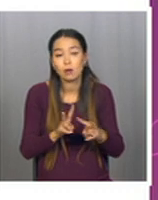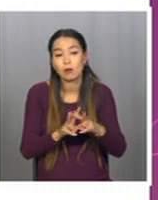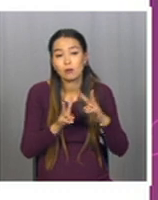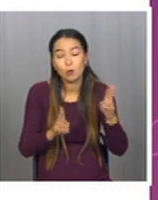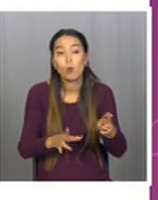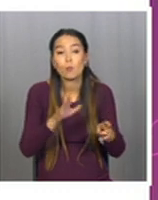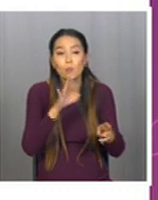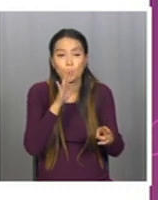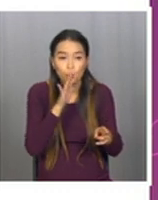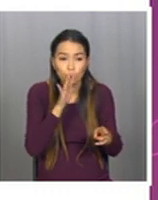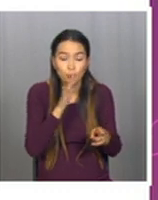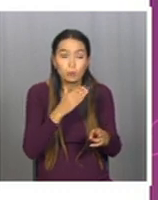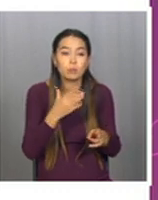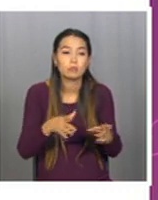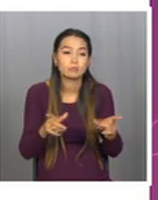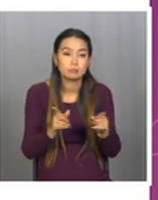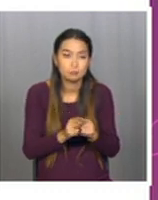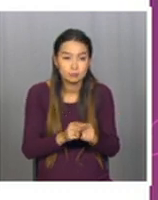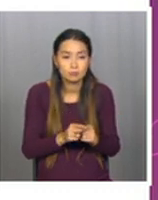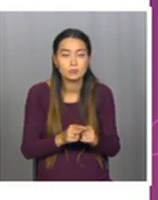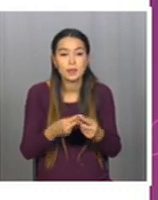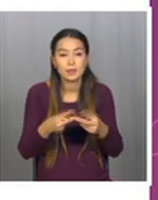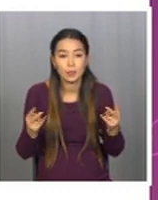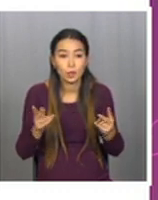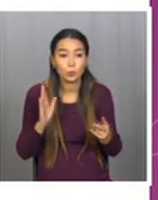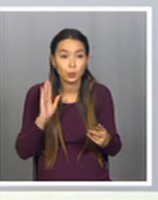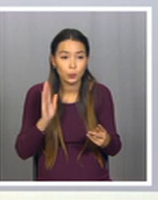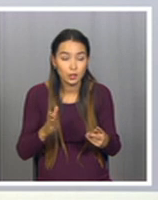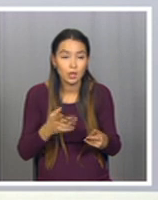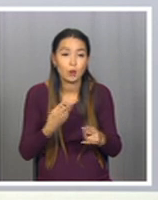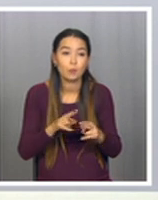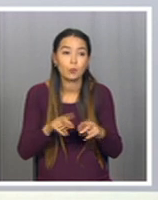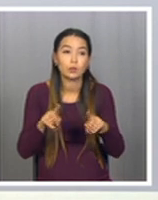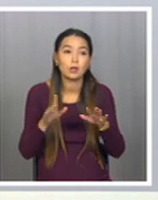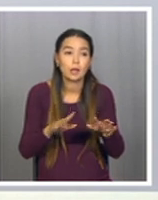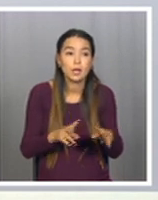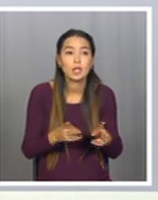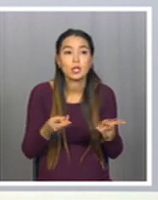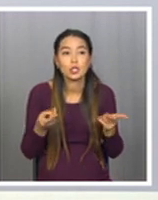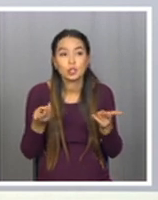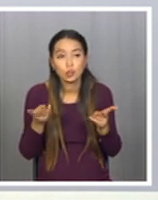уақытта мысалы үшін нөлге тең болады. Және бұл жерде екеуінде